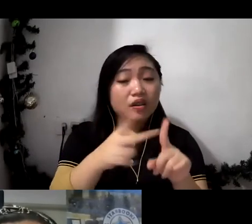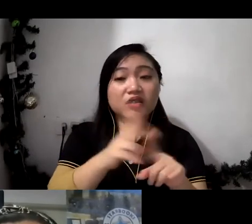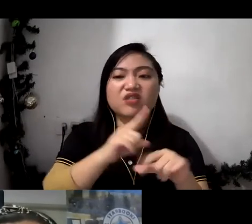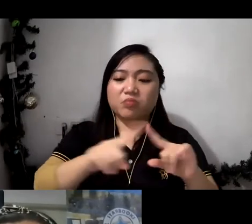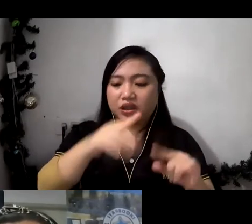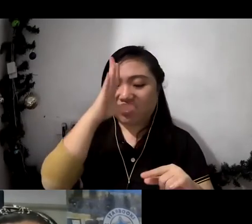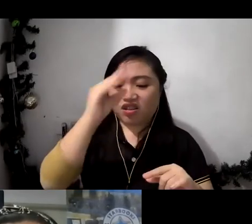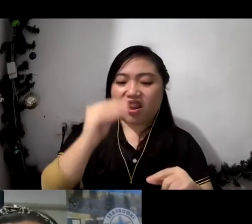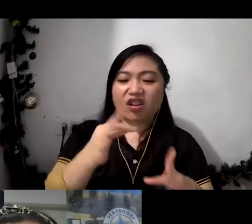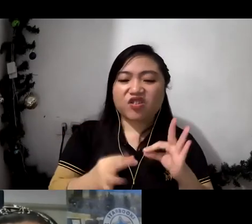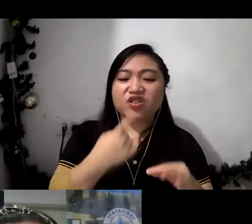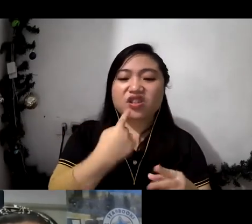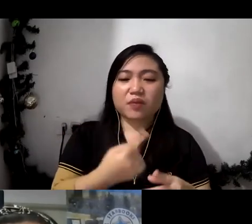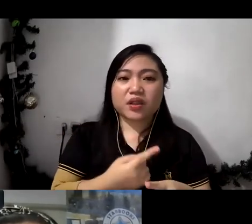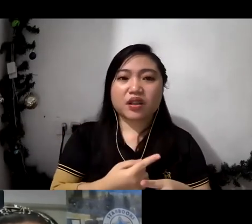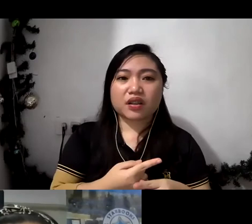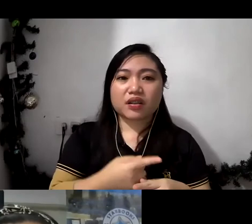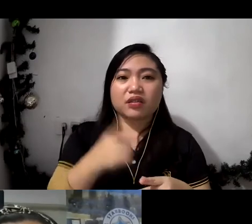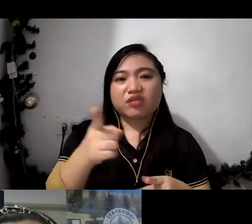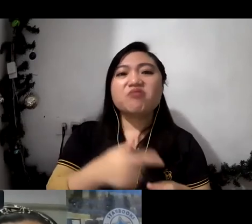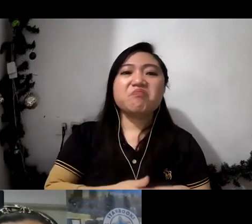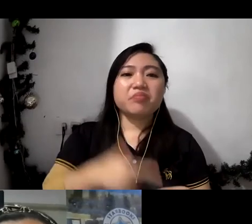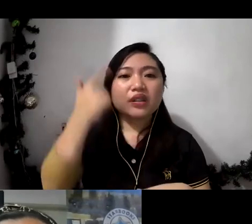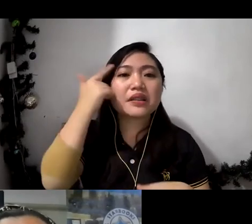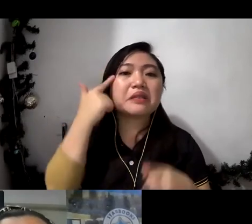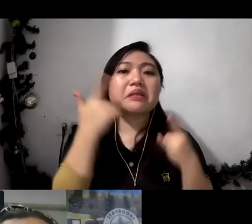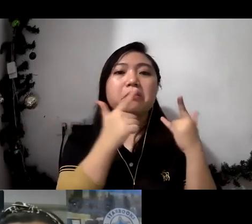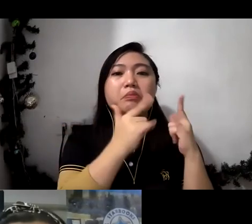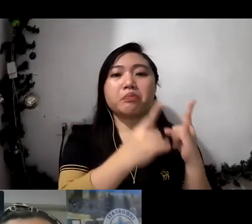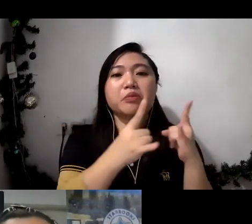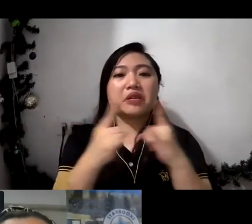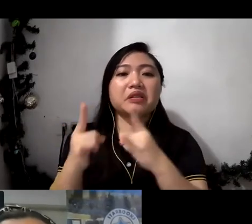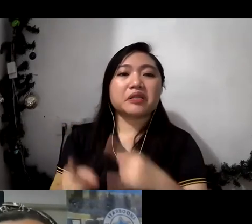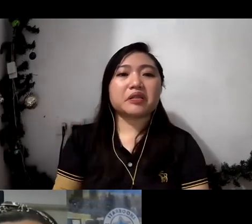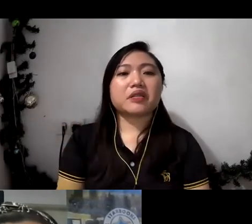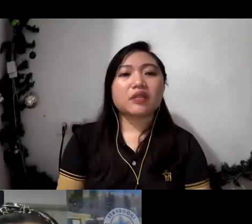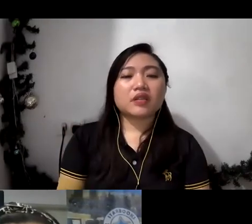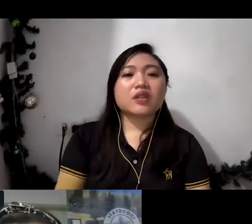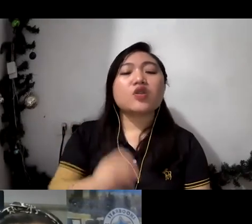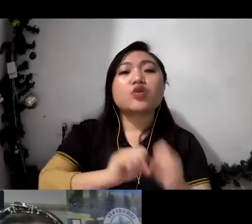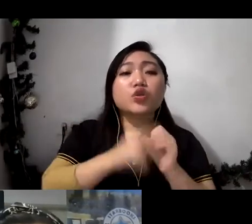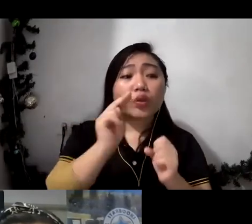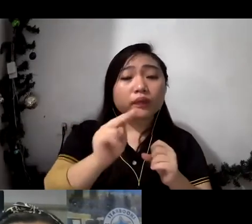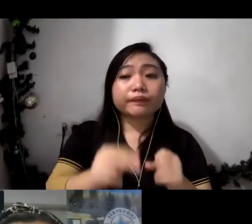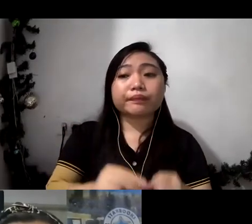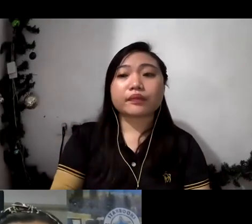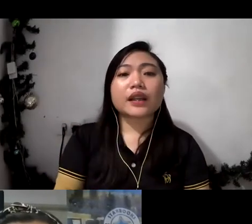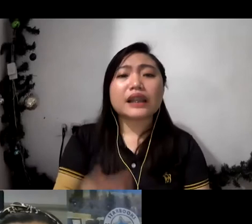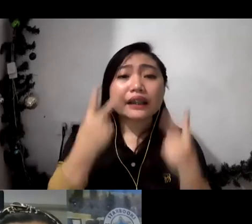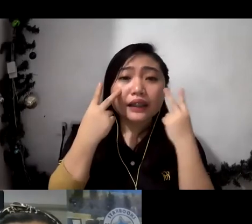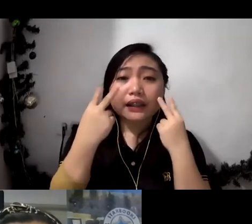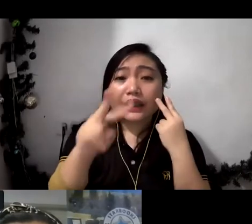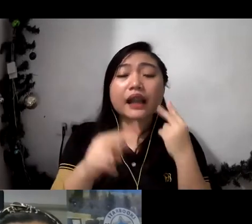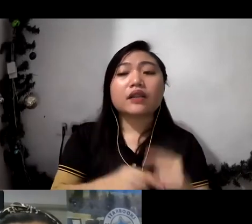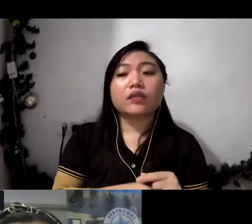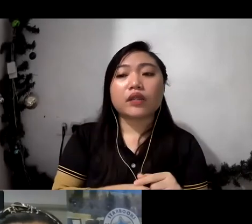kalalakihan, pag kayo nagsusumbong, nag-gender bullying po kayo, no? So kailangan din po, marami rin pong dapat tignan paano